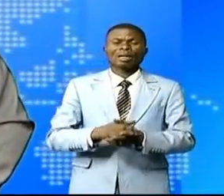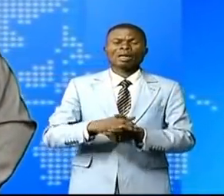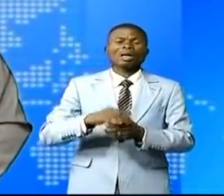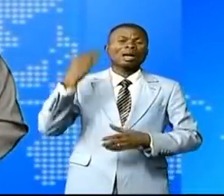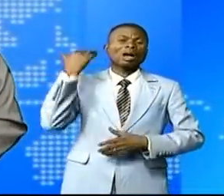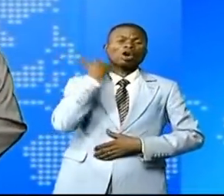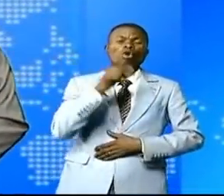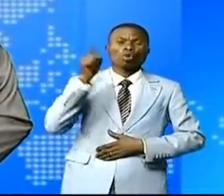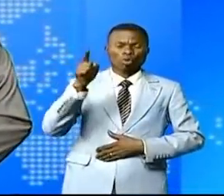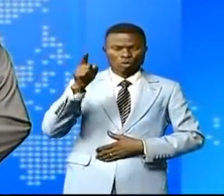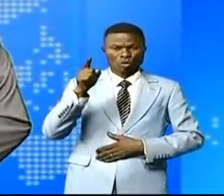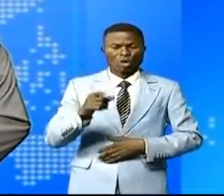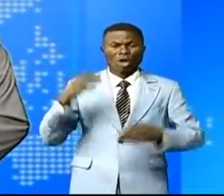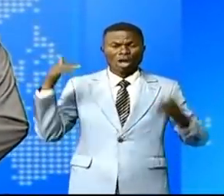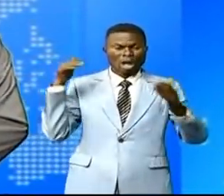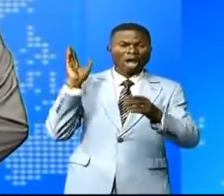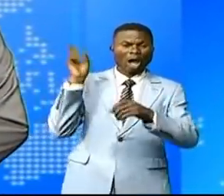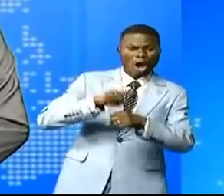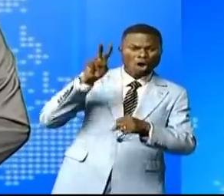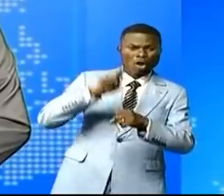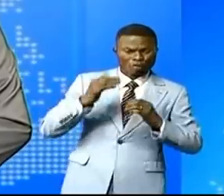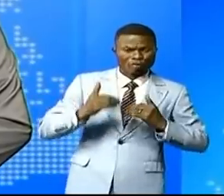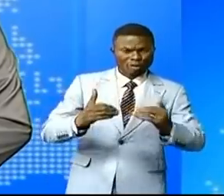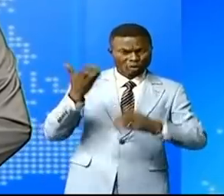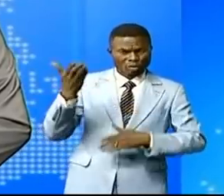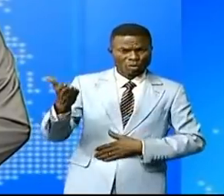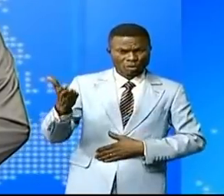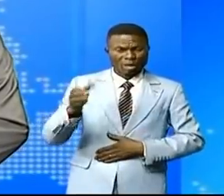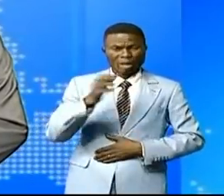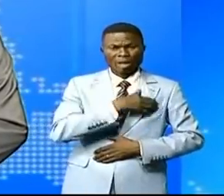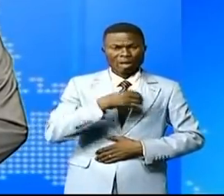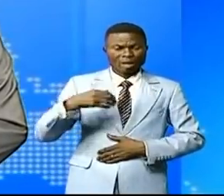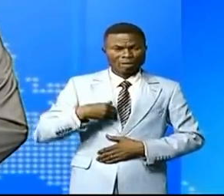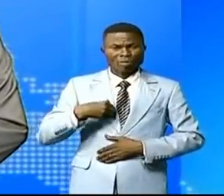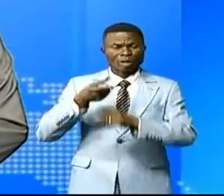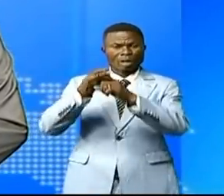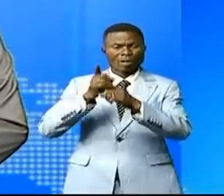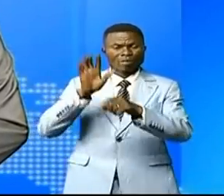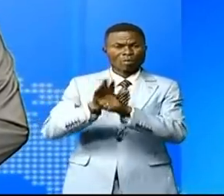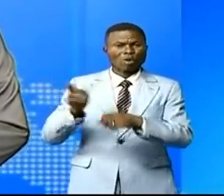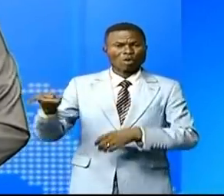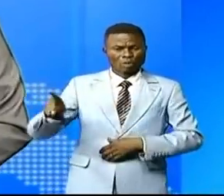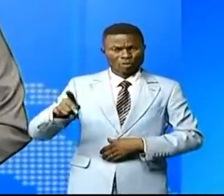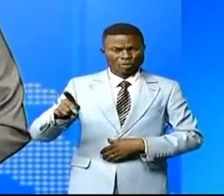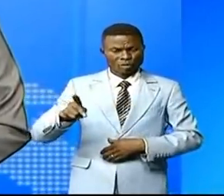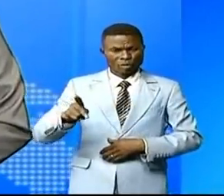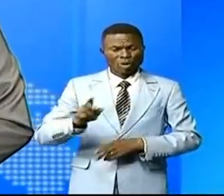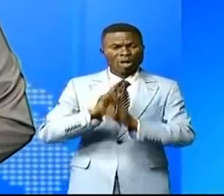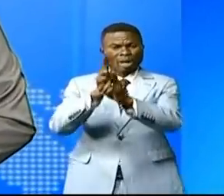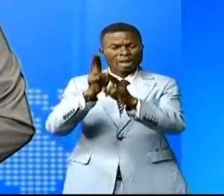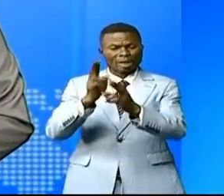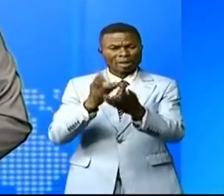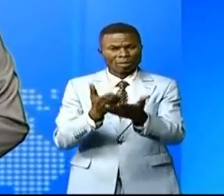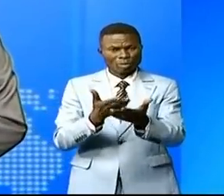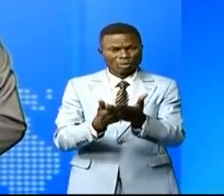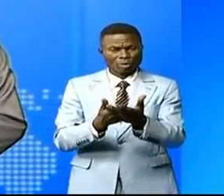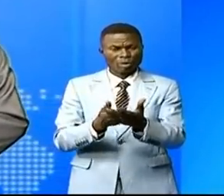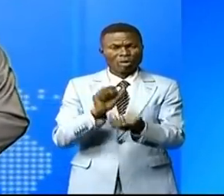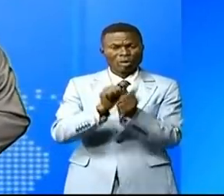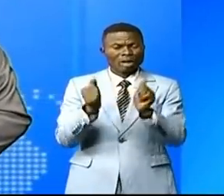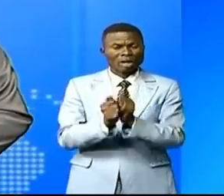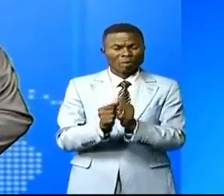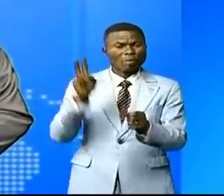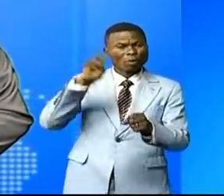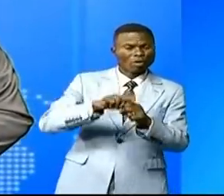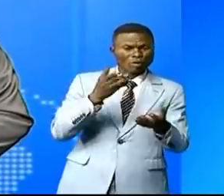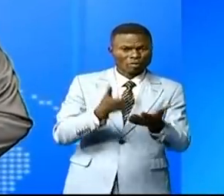femme continuent dans la partie est de la République. Les femmes venues de différentes provinces ont fait un état de lieu de la dite déclaration. C'était